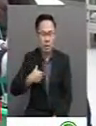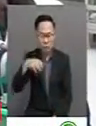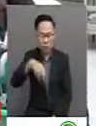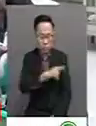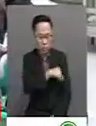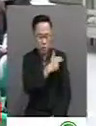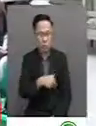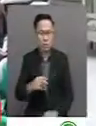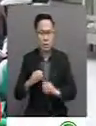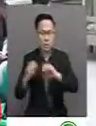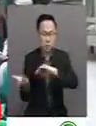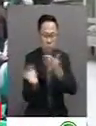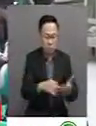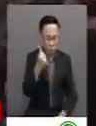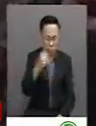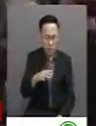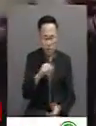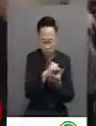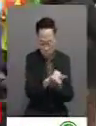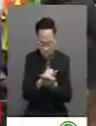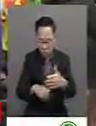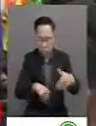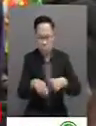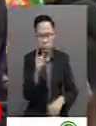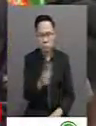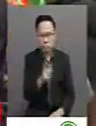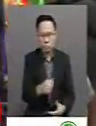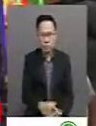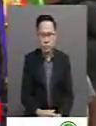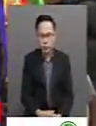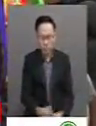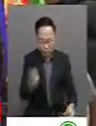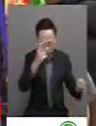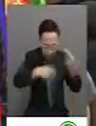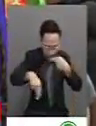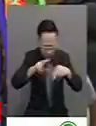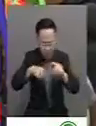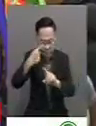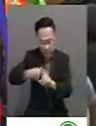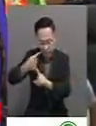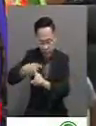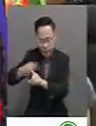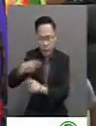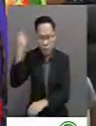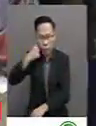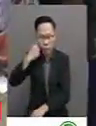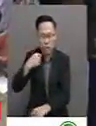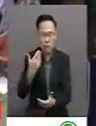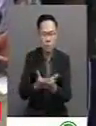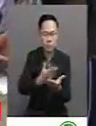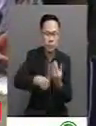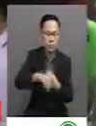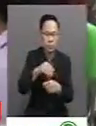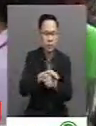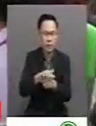ได้จนทำให้กระทบกับการให้บริการกับประชาชนนะคะ ค่ะจากการตรวจสอบข้อมูลทุกเดือนค่ะพบว่าโรงพยาบาลขาดสภาพคล่